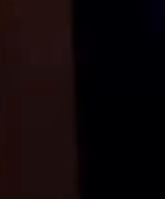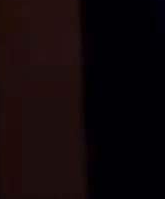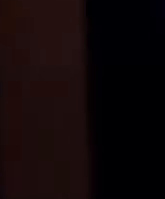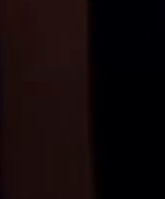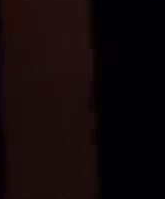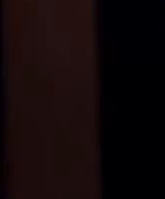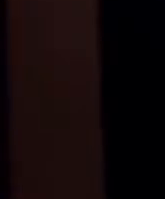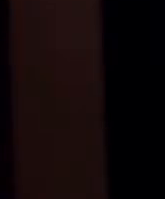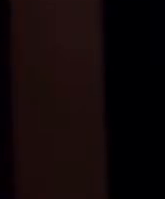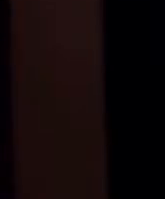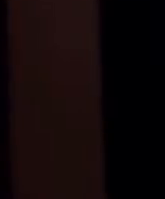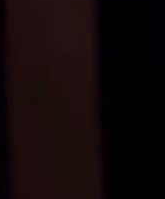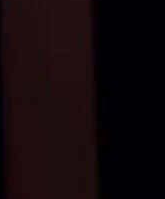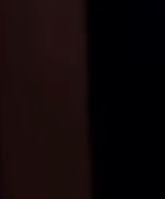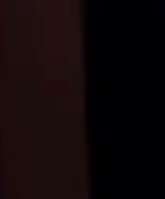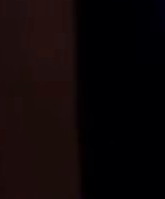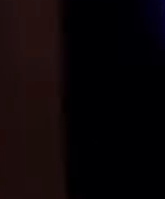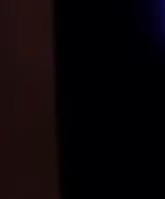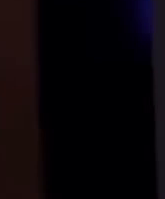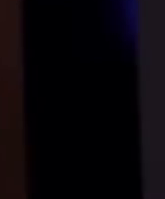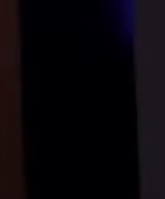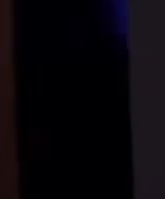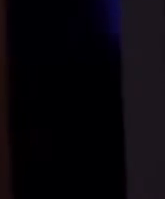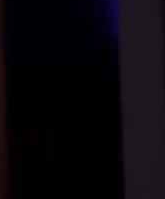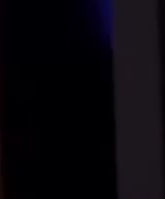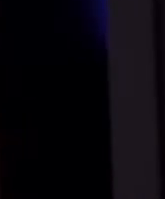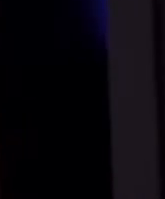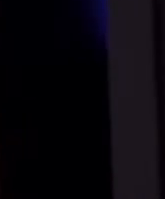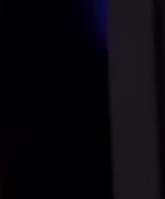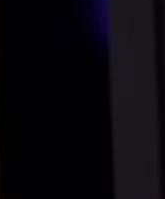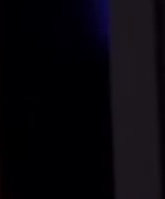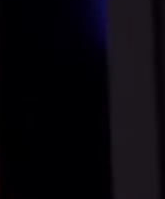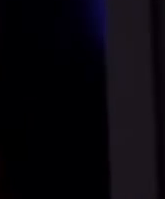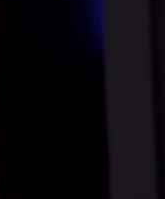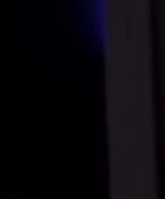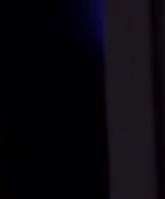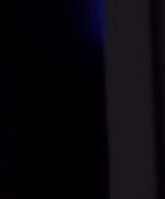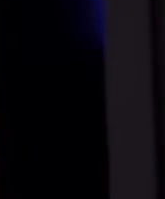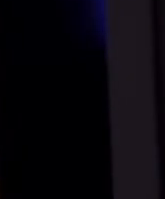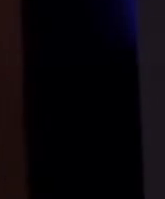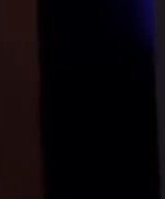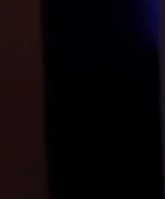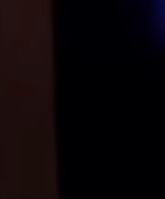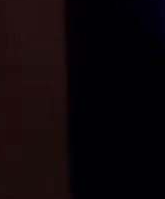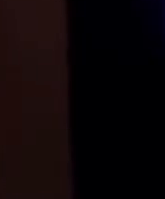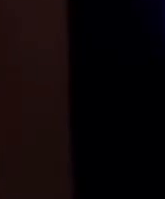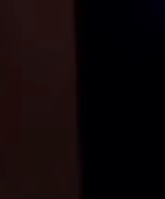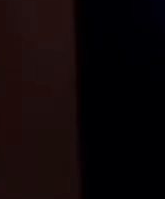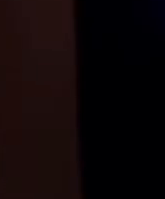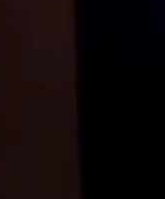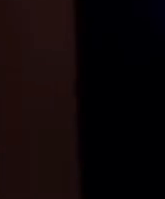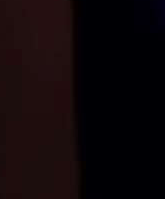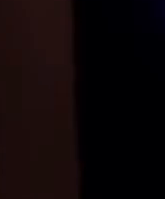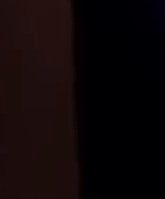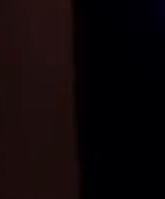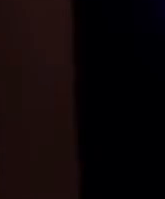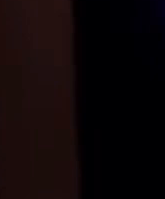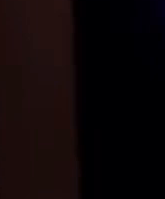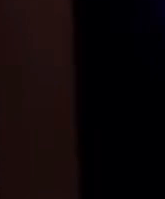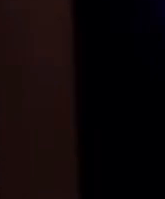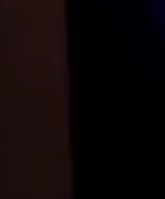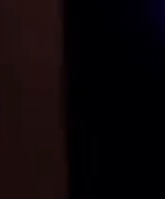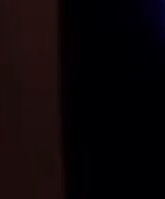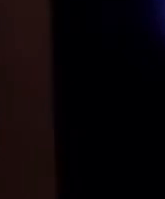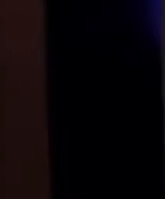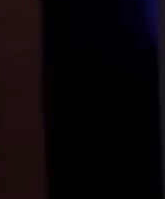kinafanyika? Usisahau nilieleza ya kwamba ukisikia mkono wa kuume, ukisikia mkono wa kuume, ameketi mkono